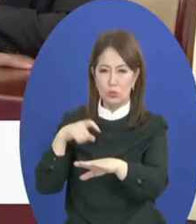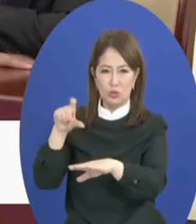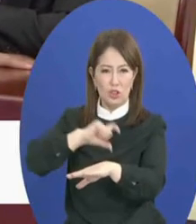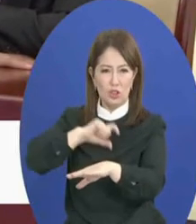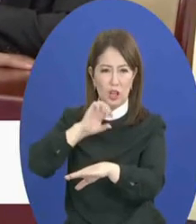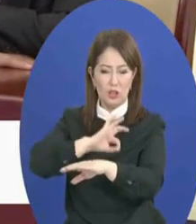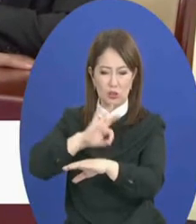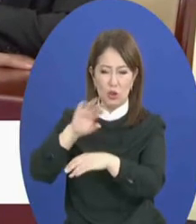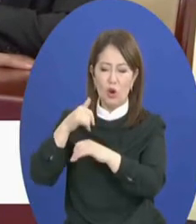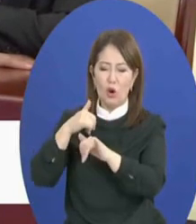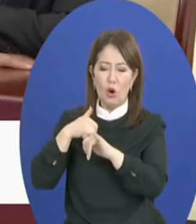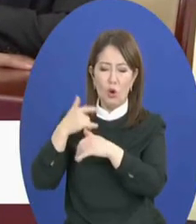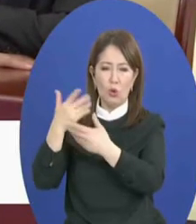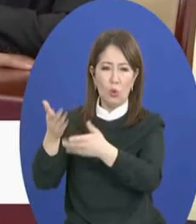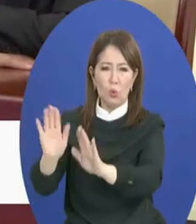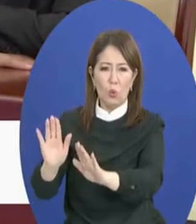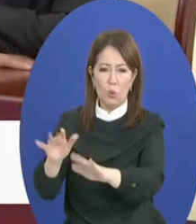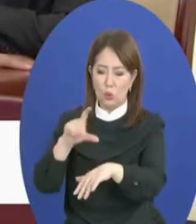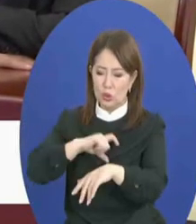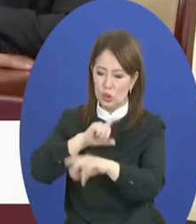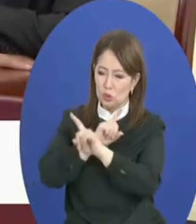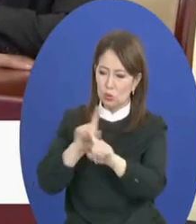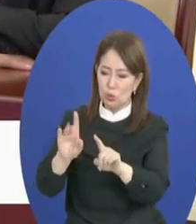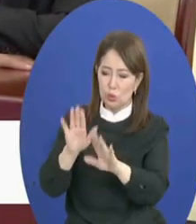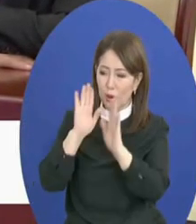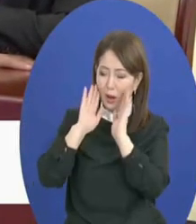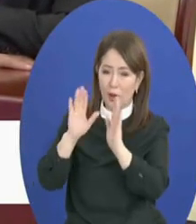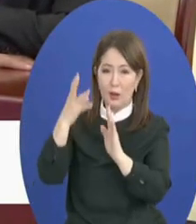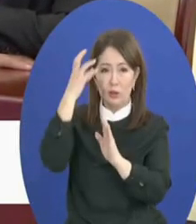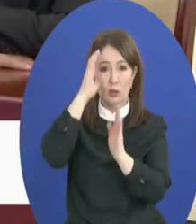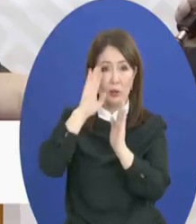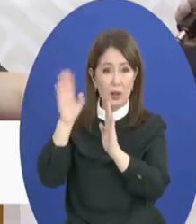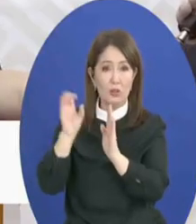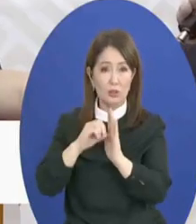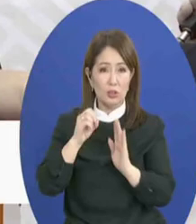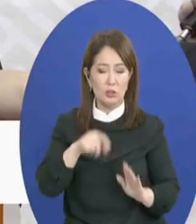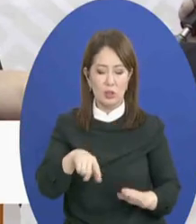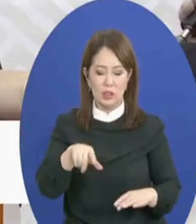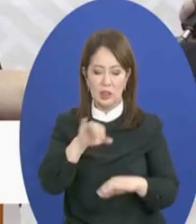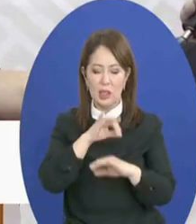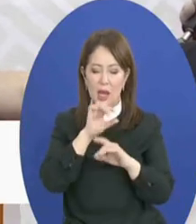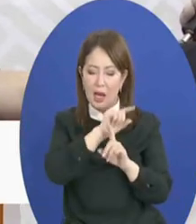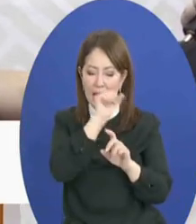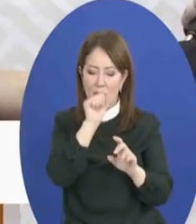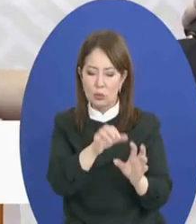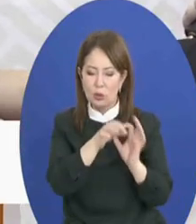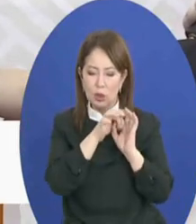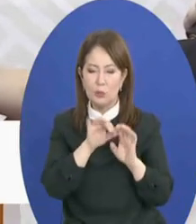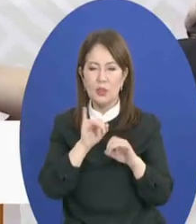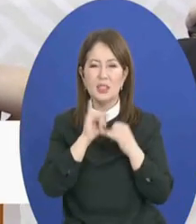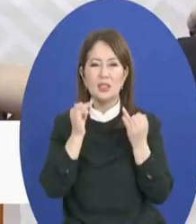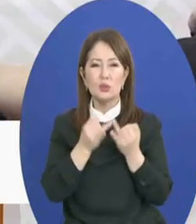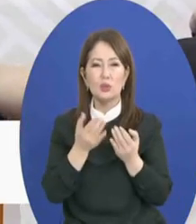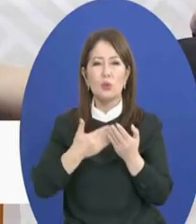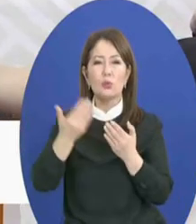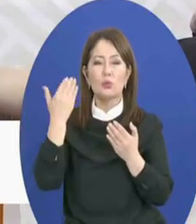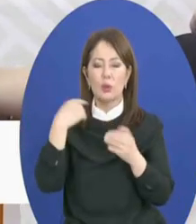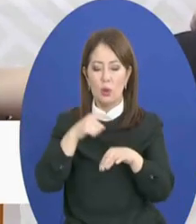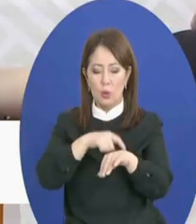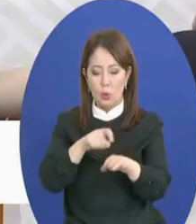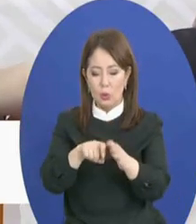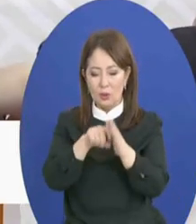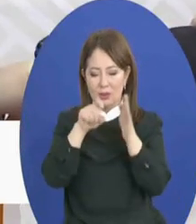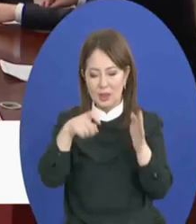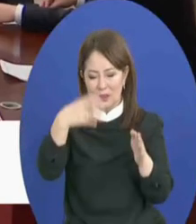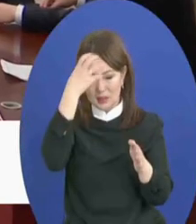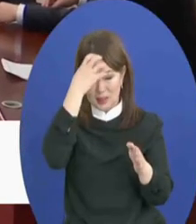байх, хүний эрхийг зөрчихгүй байхад төрөөс анхаарах ёстой. Тухайн асуудлаар улсын хурал өнгөрсөн хугацаанд засгийн газарт чиглэл